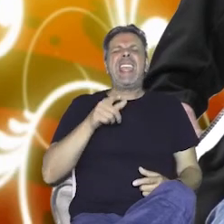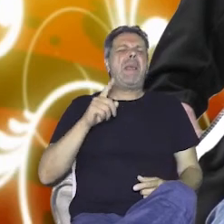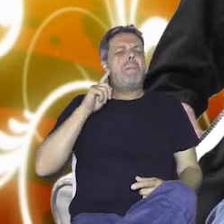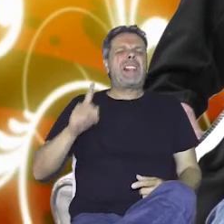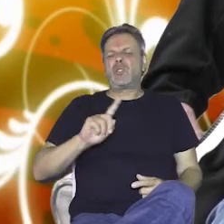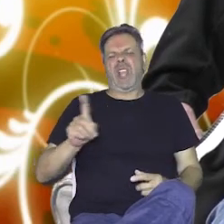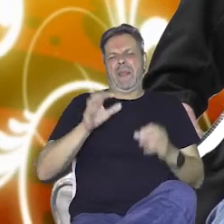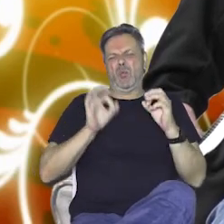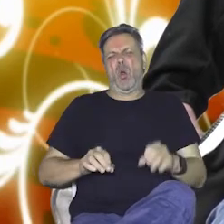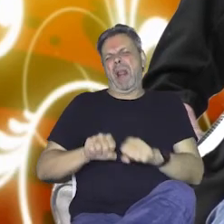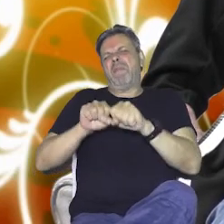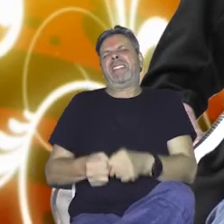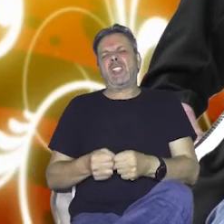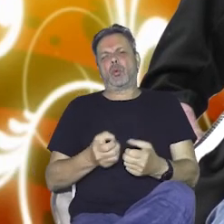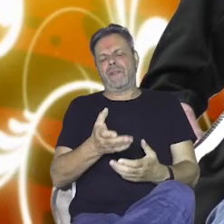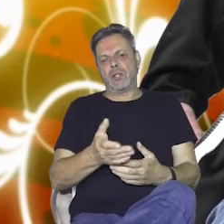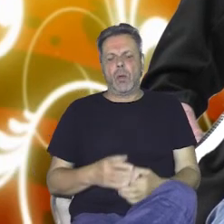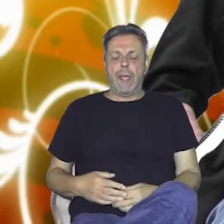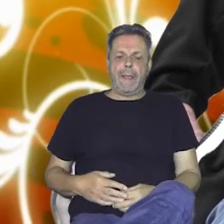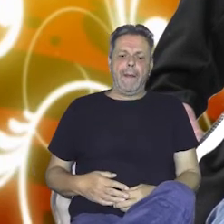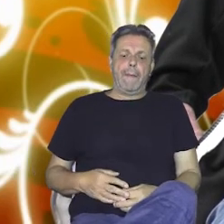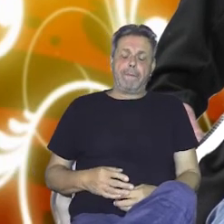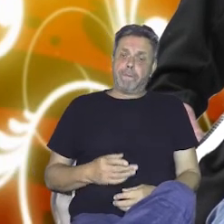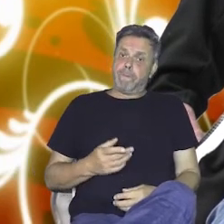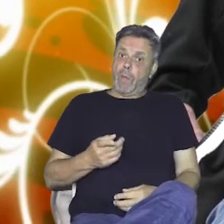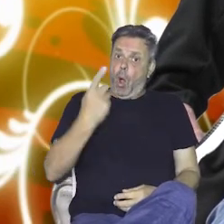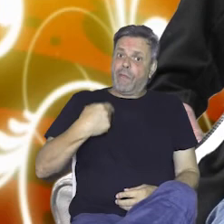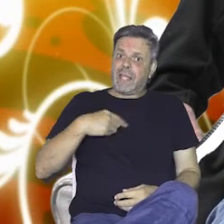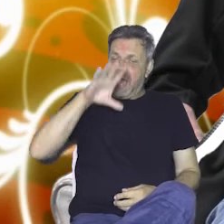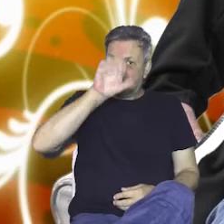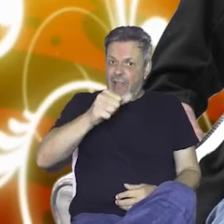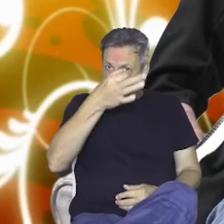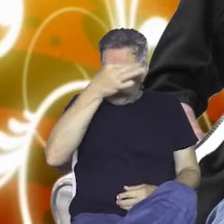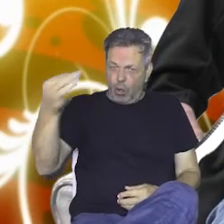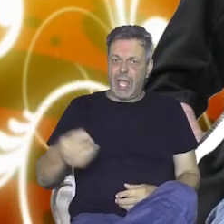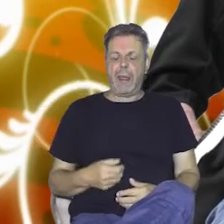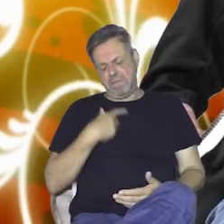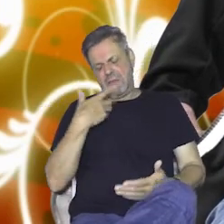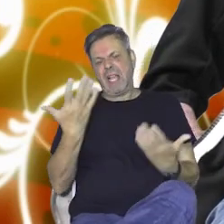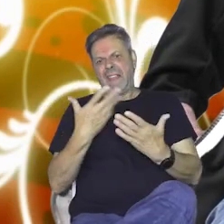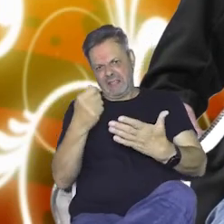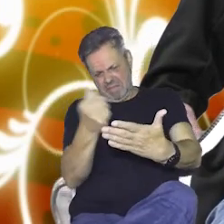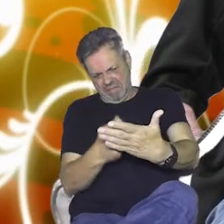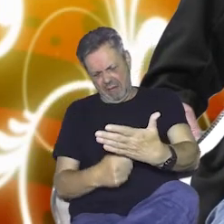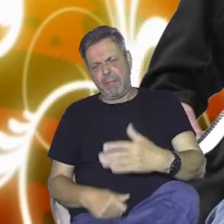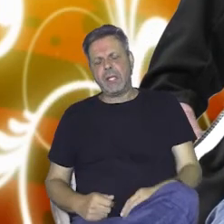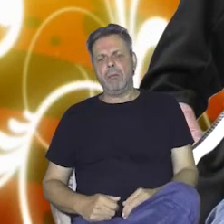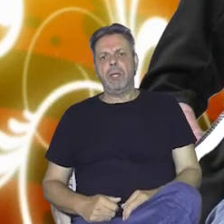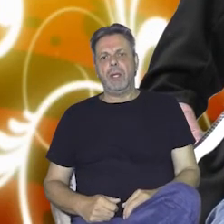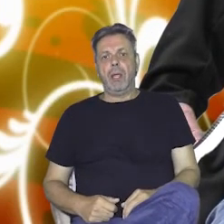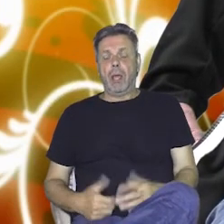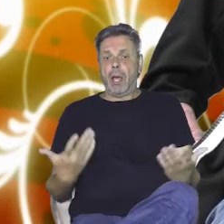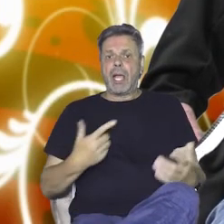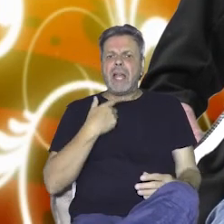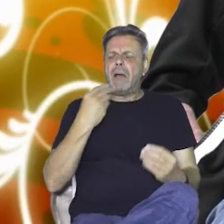jer i onda onda sam shvatio jednog dana pišući da kad